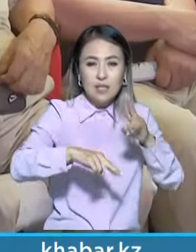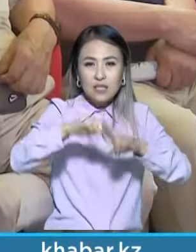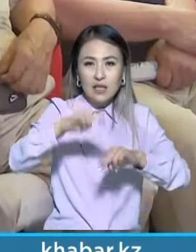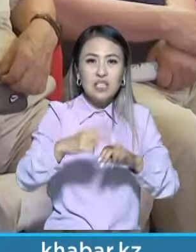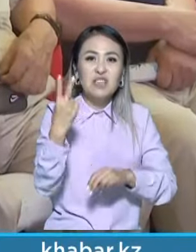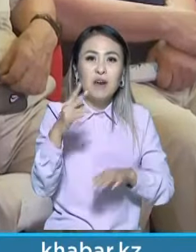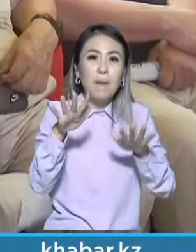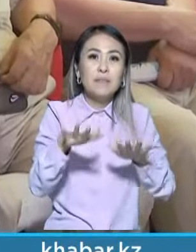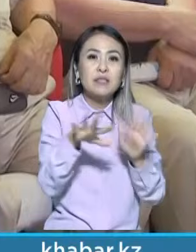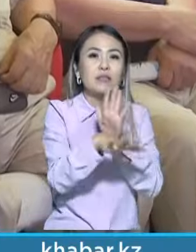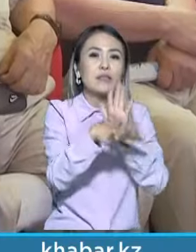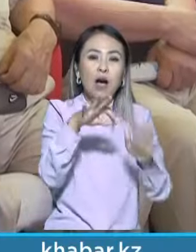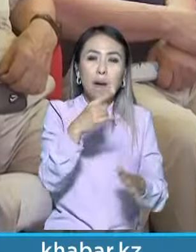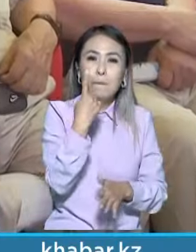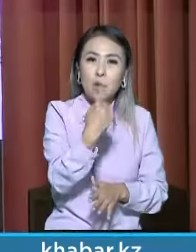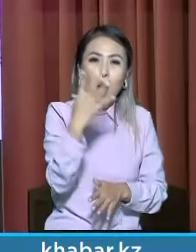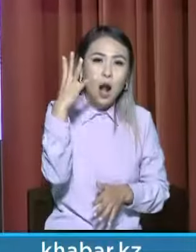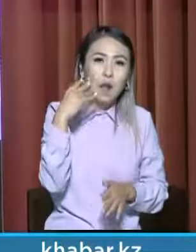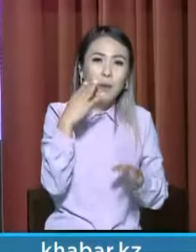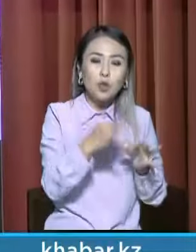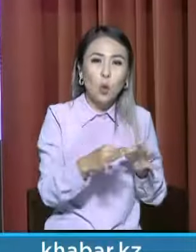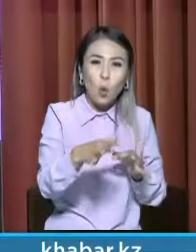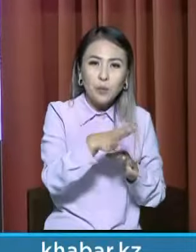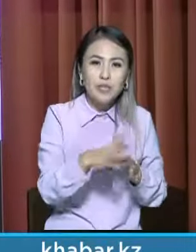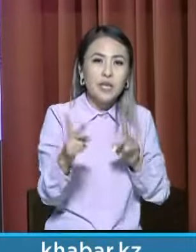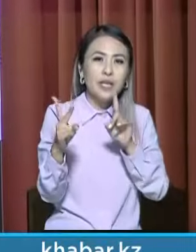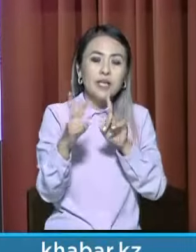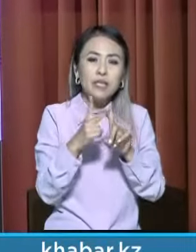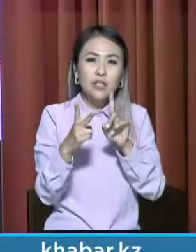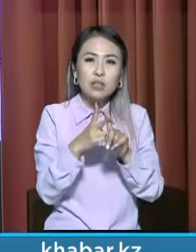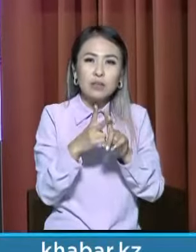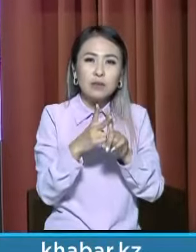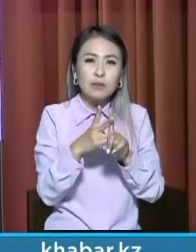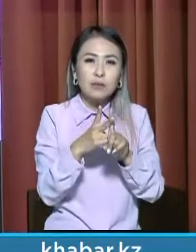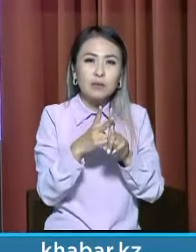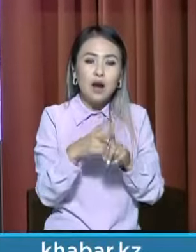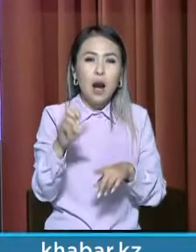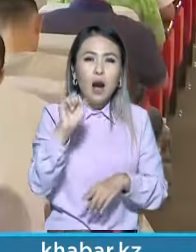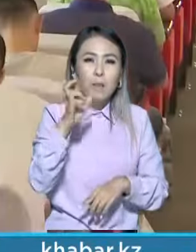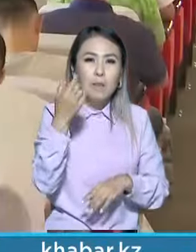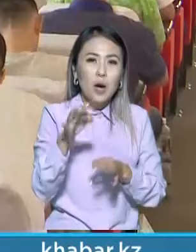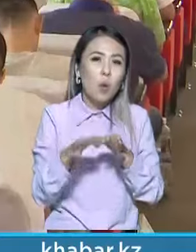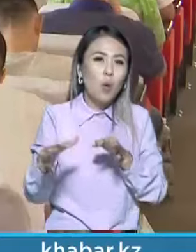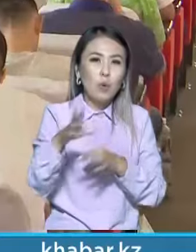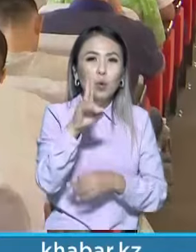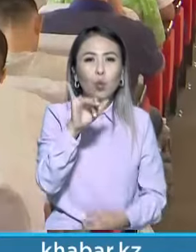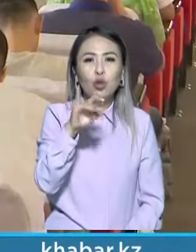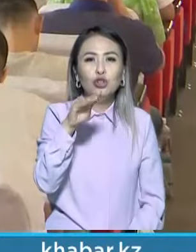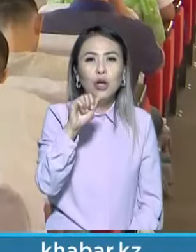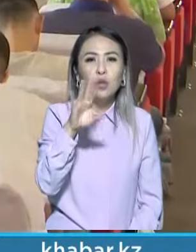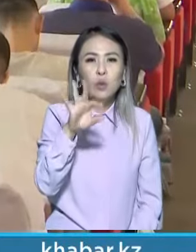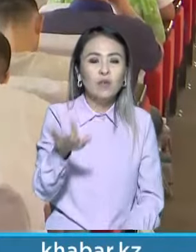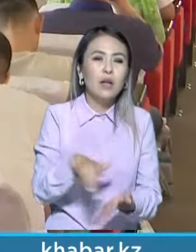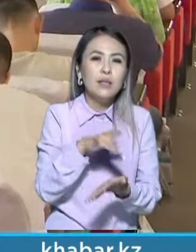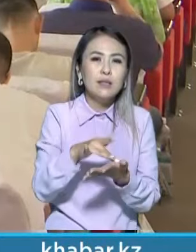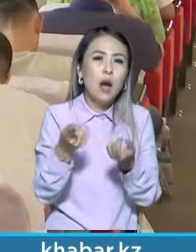орын таңдалған. Оның біреуі Алматы облысы бойынша, екі болса, екіншісі Абай облысындағы Курчатов қаласының